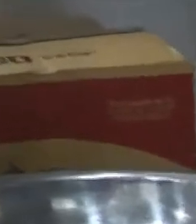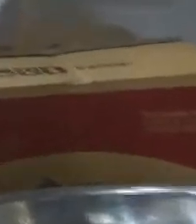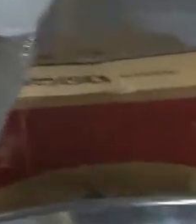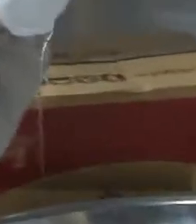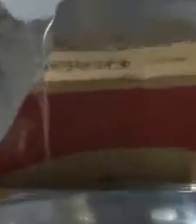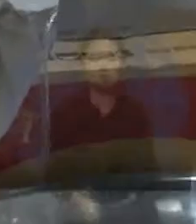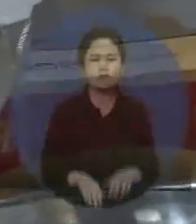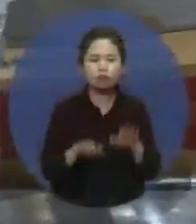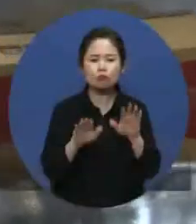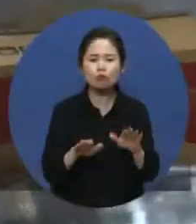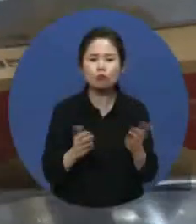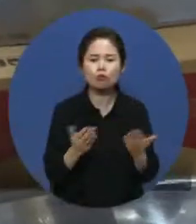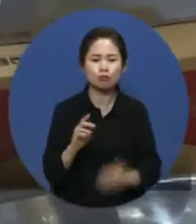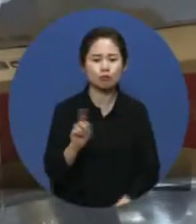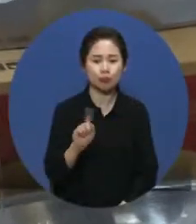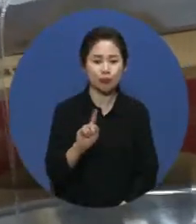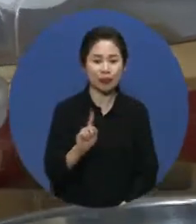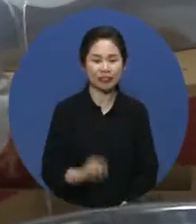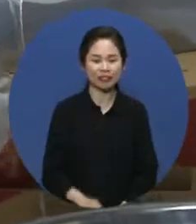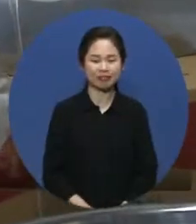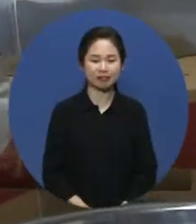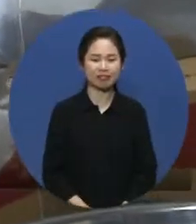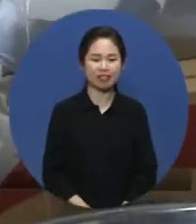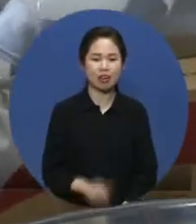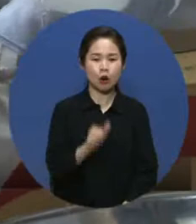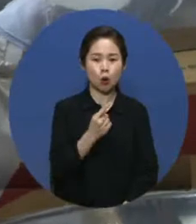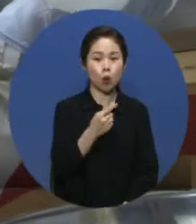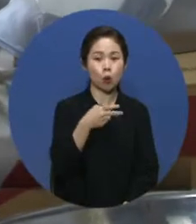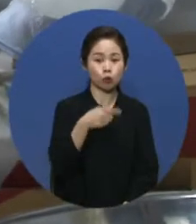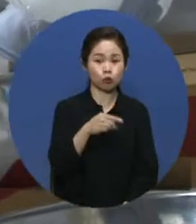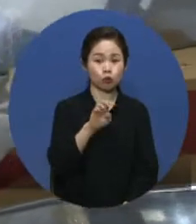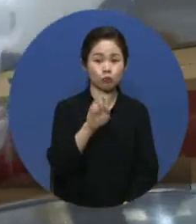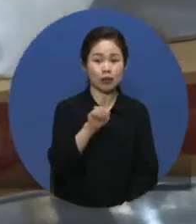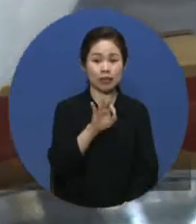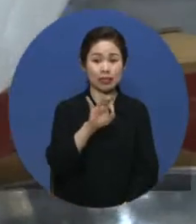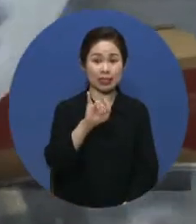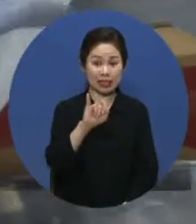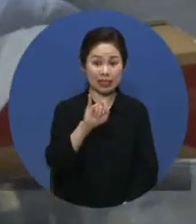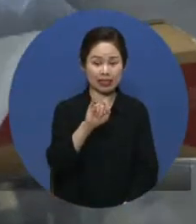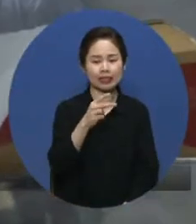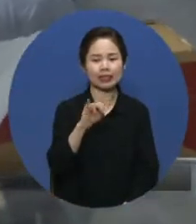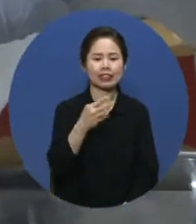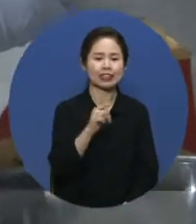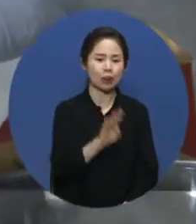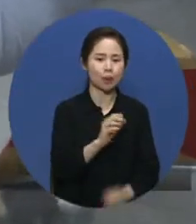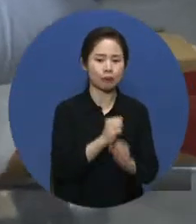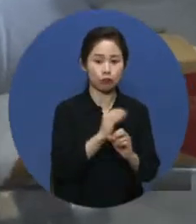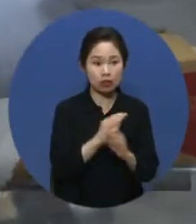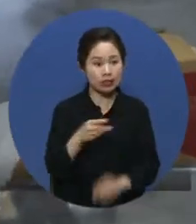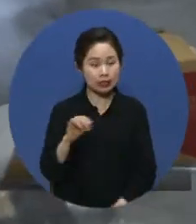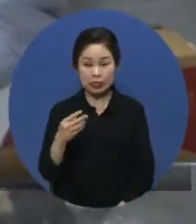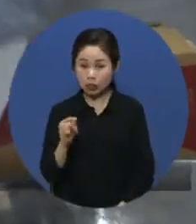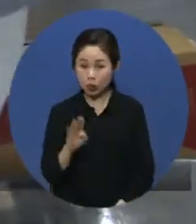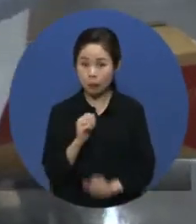이거 지금 어떤 작업하고 계신 거예요? 제 워터타이 시럽 펄퍼 만들고 있습니다. 시럽 만들고 계신